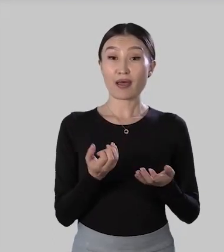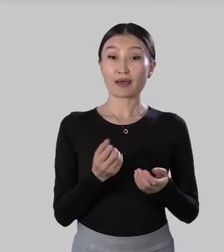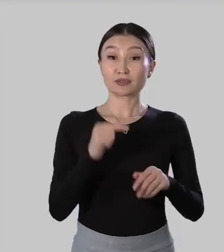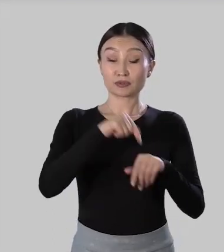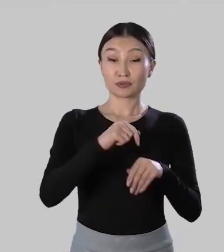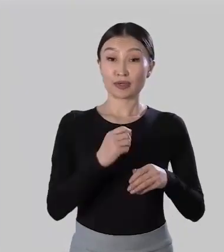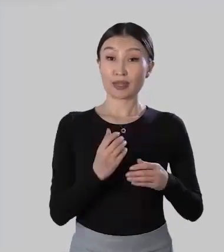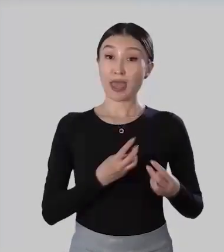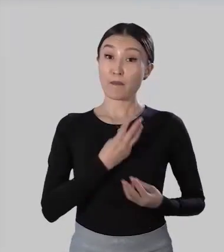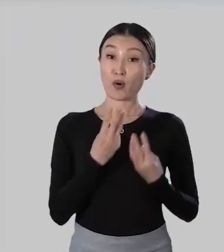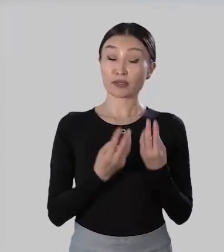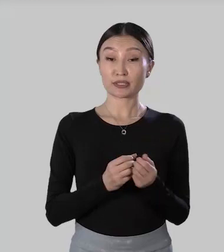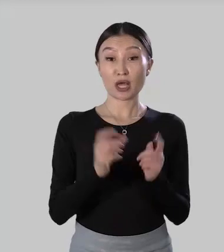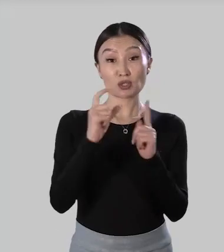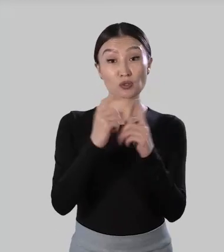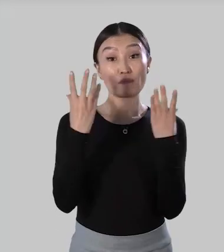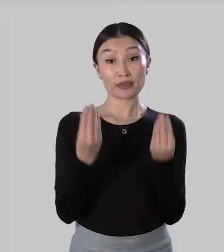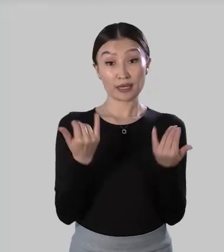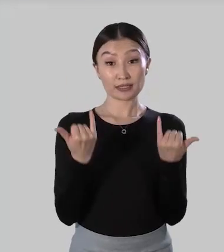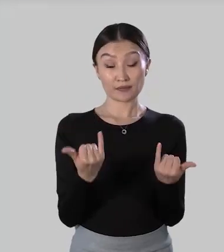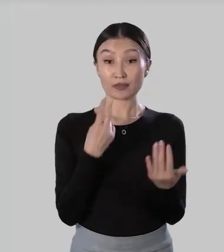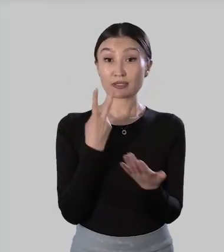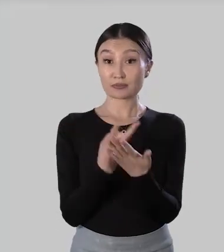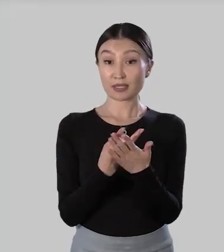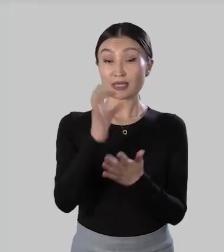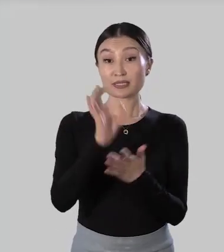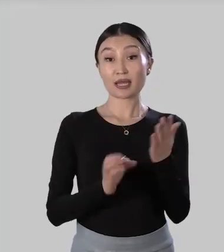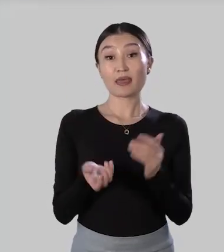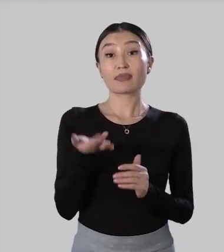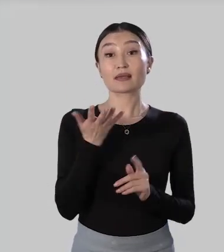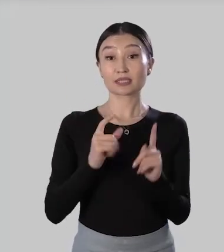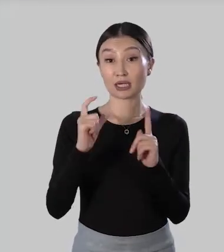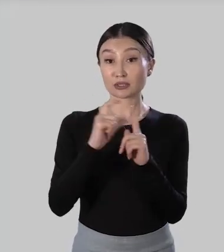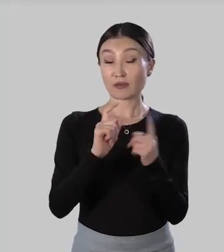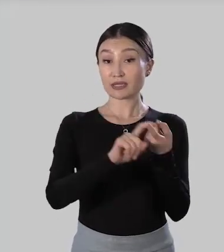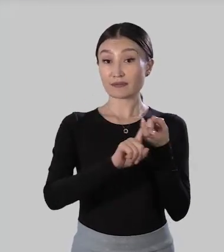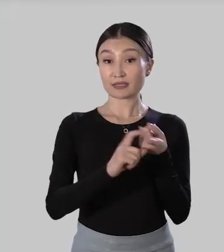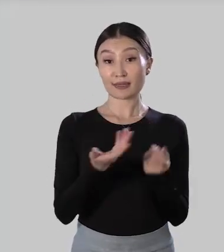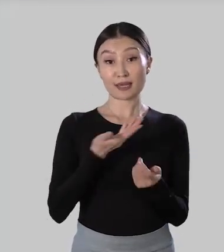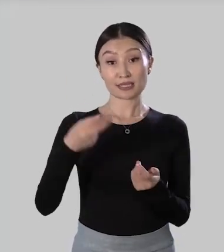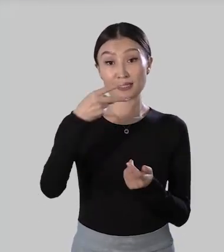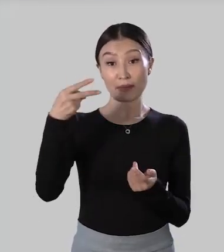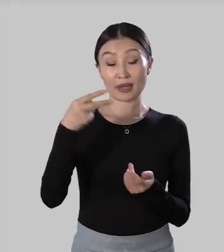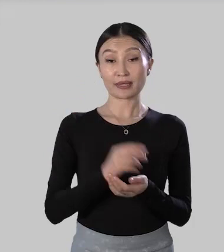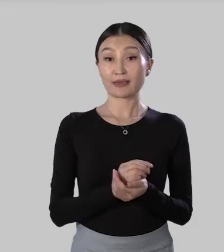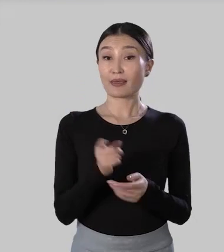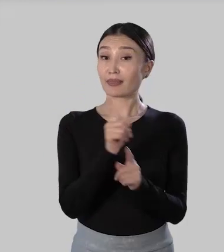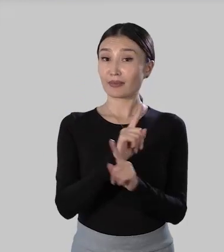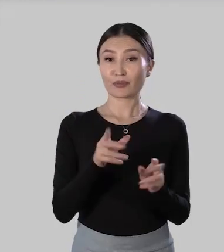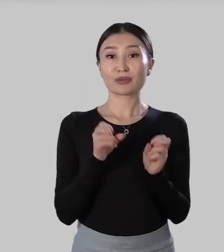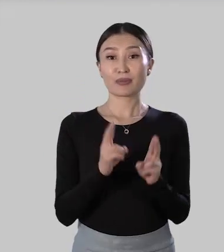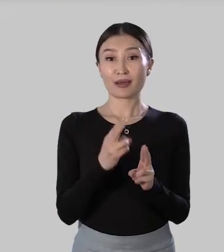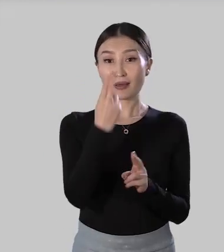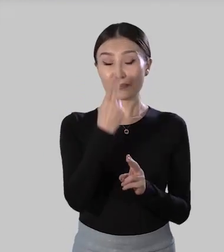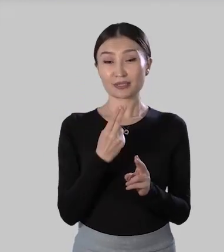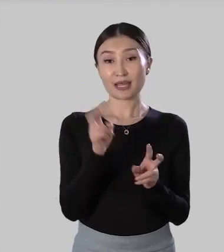эмоции. В рубрике «Слово дня» сегодня рассмотрим сразу несколько слов, связанных с нашей темой, но не будем,